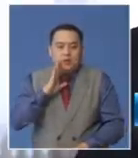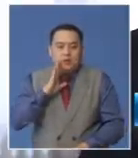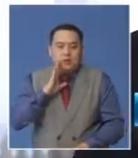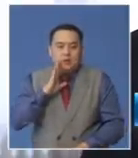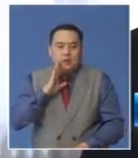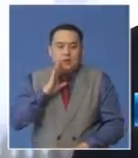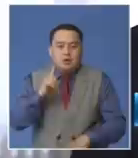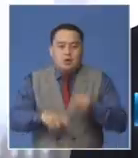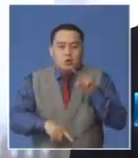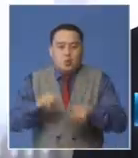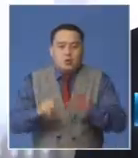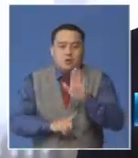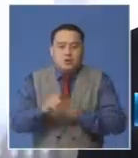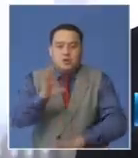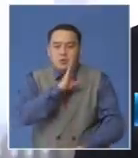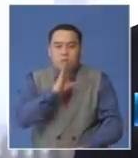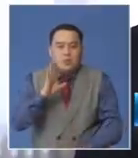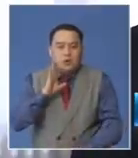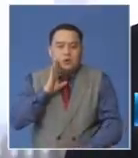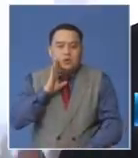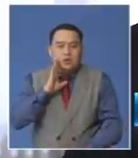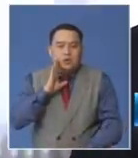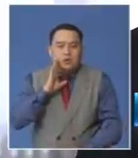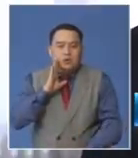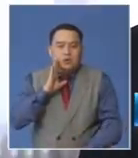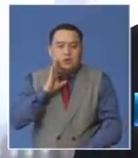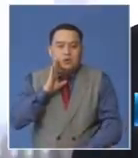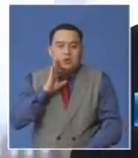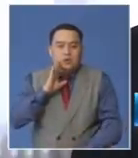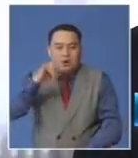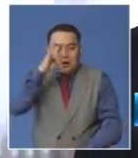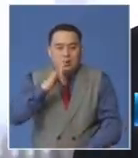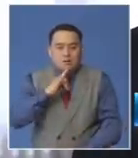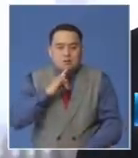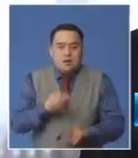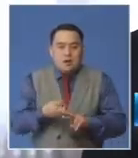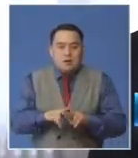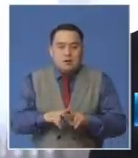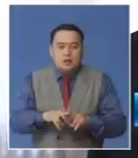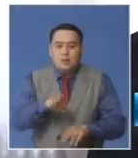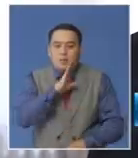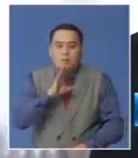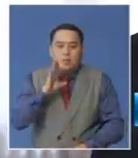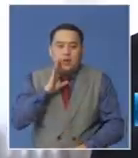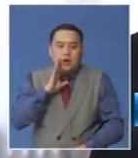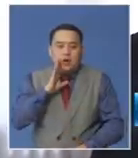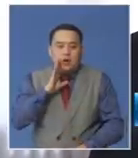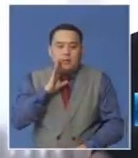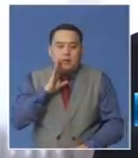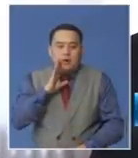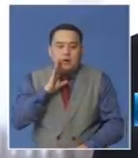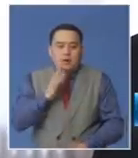на начинается от матери казахов это мать считается самым